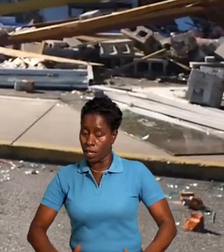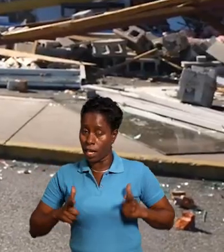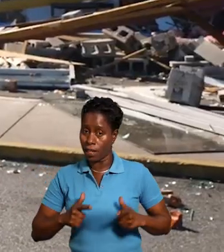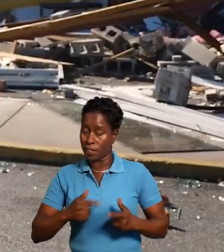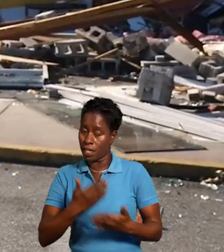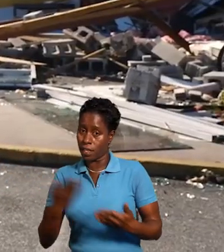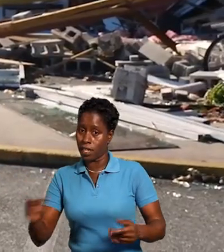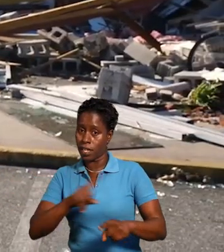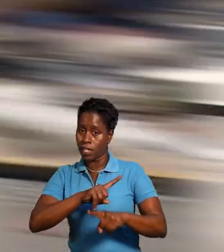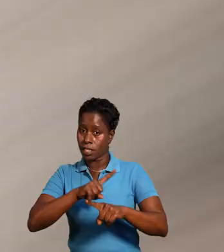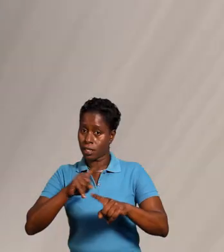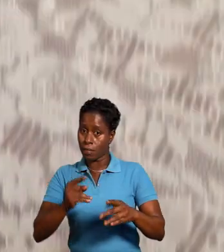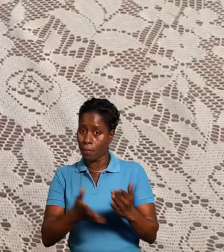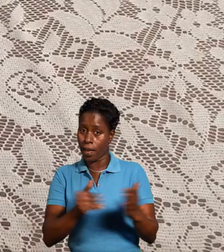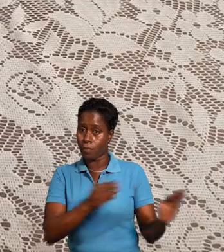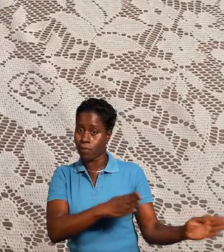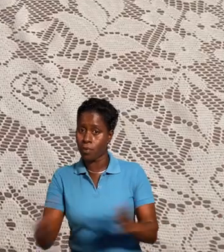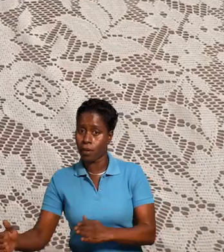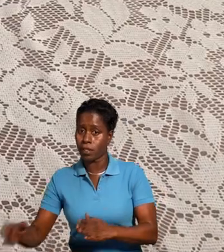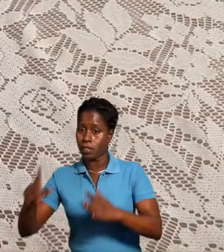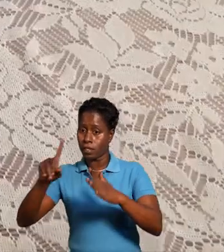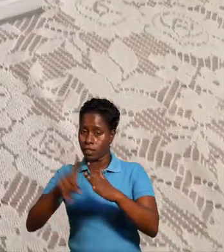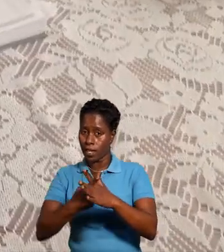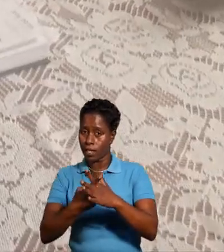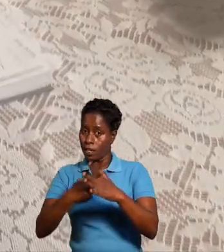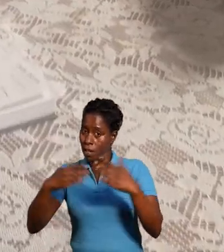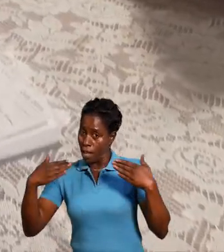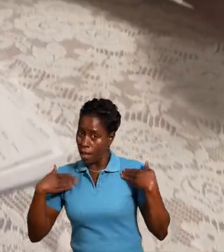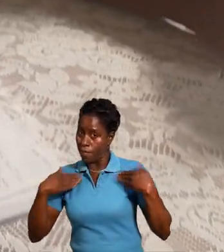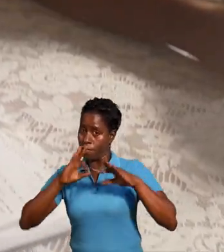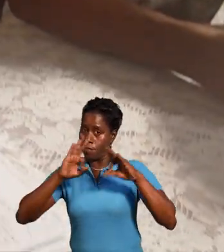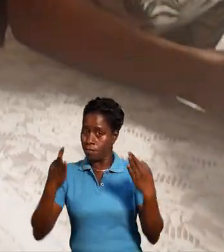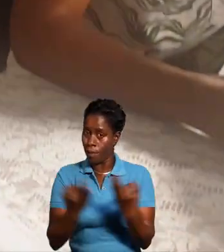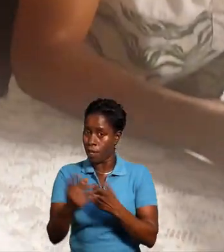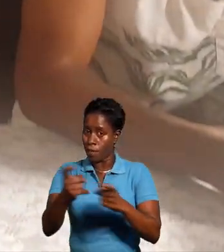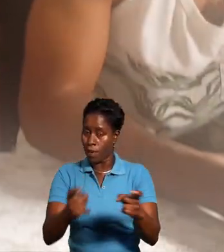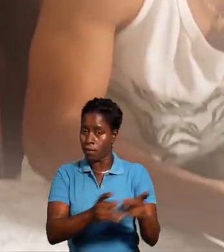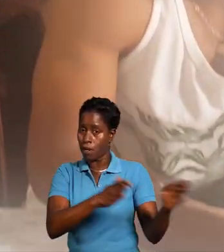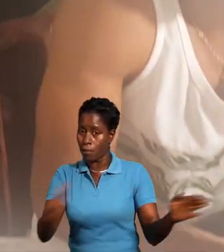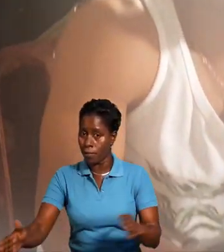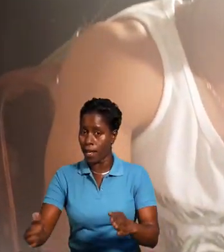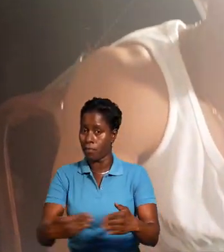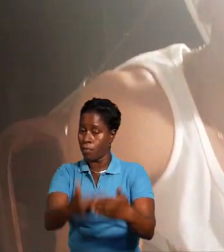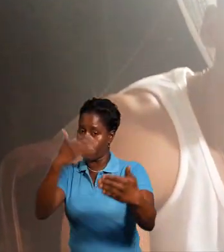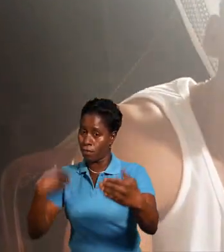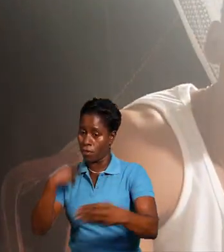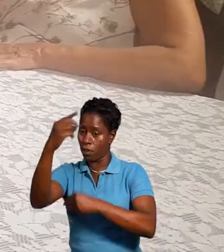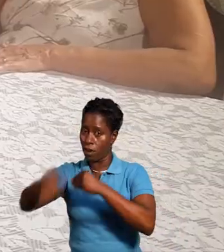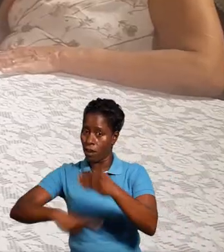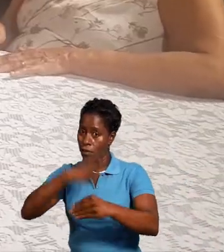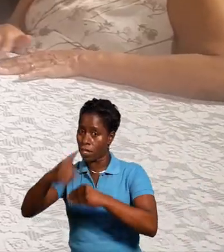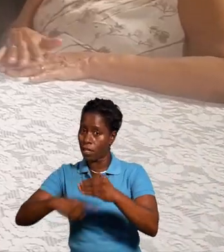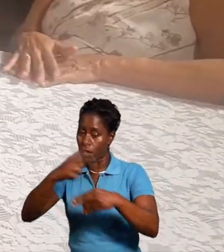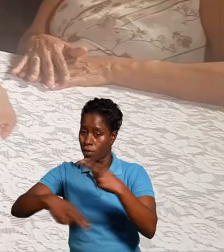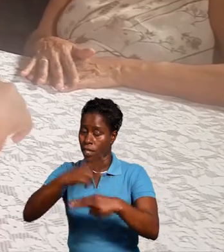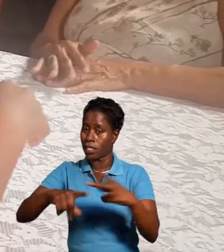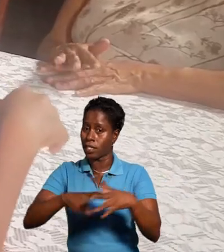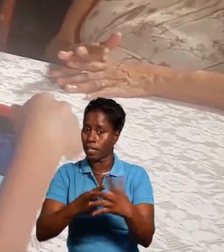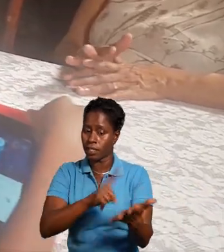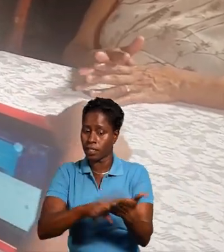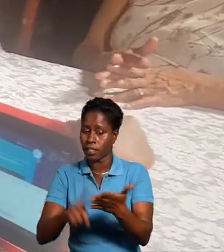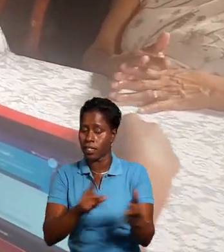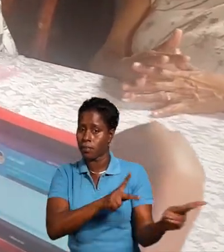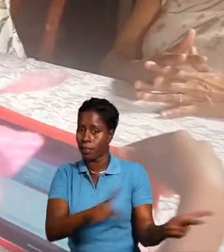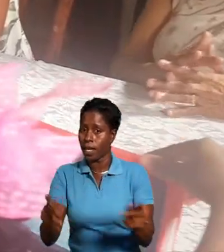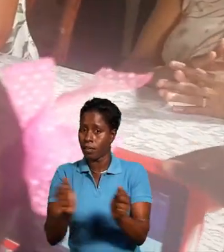propriété nous. Premièrement, c'est fournir un plan pour management des désastre pour famou. Longtemps avant ces zones cyclone là commencé. Discuter plan avec famou